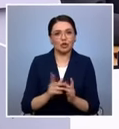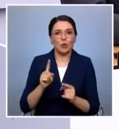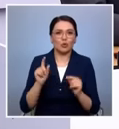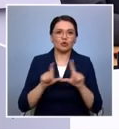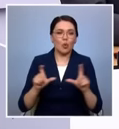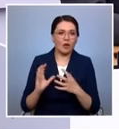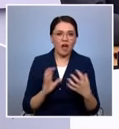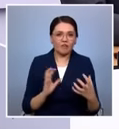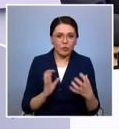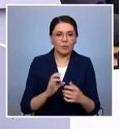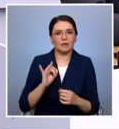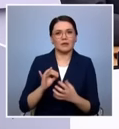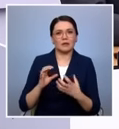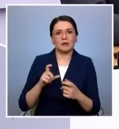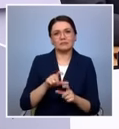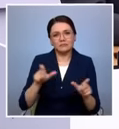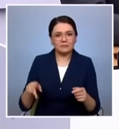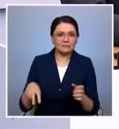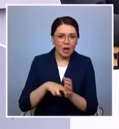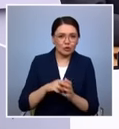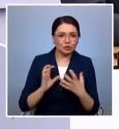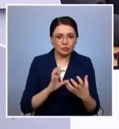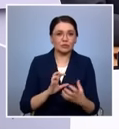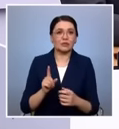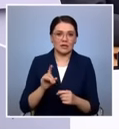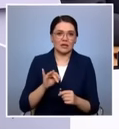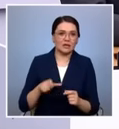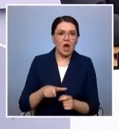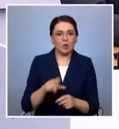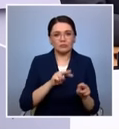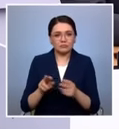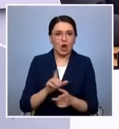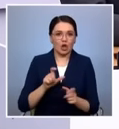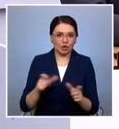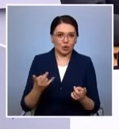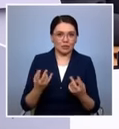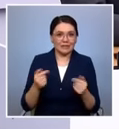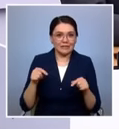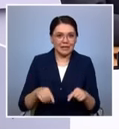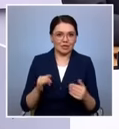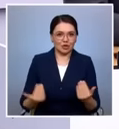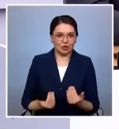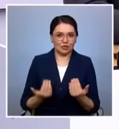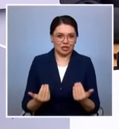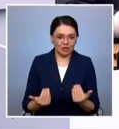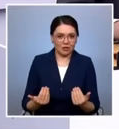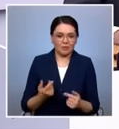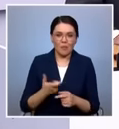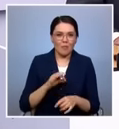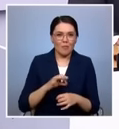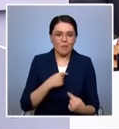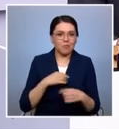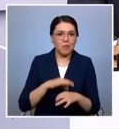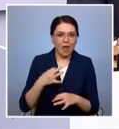многие десятки миллионов рублей. А это в Российской Федерации считается уголовным преступлением, за которое они и